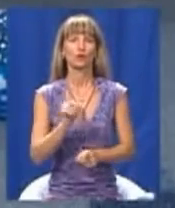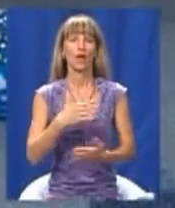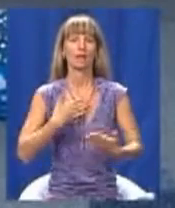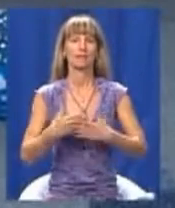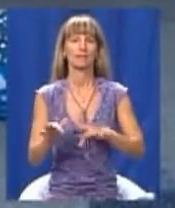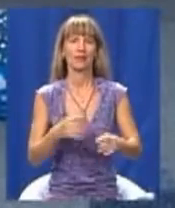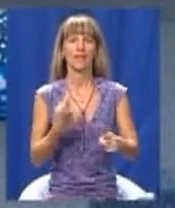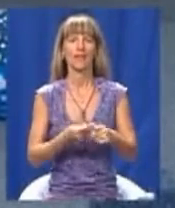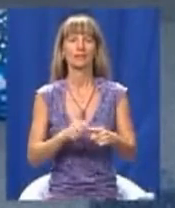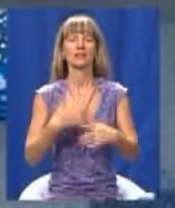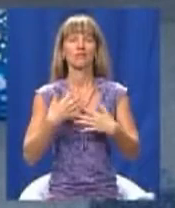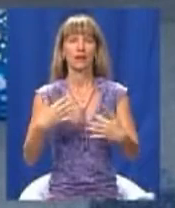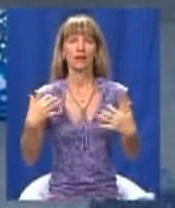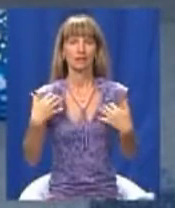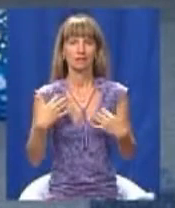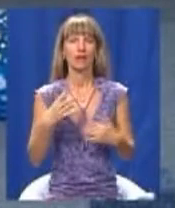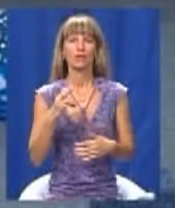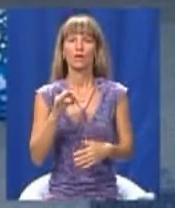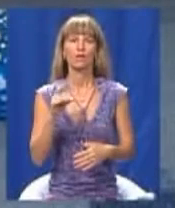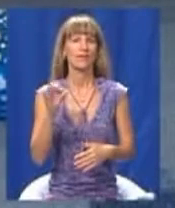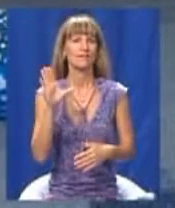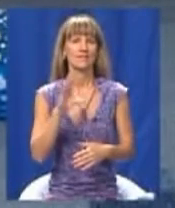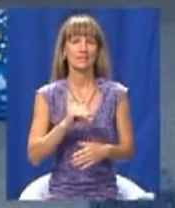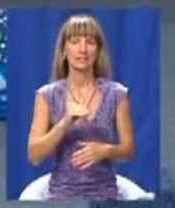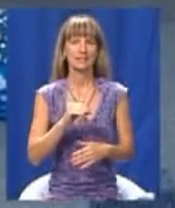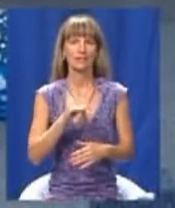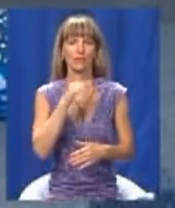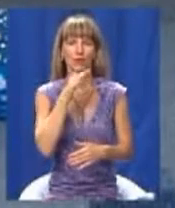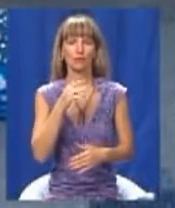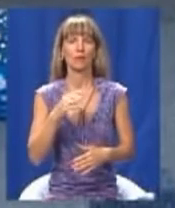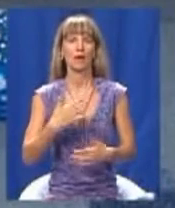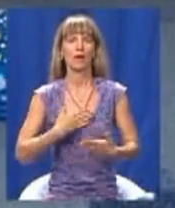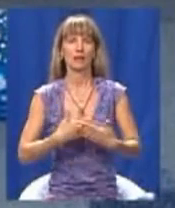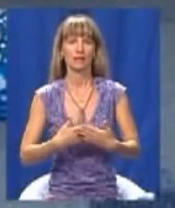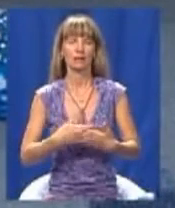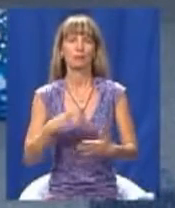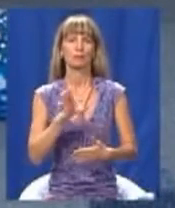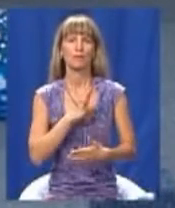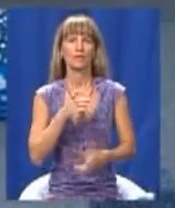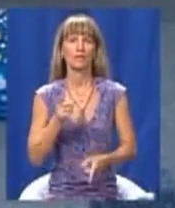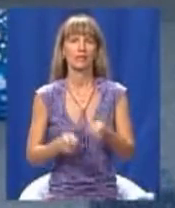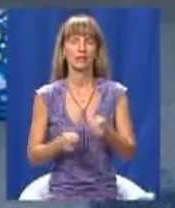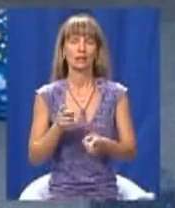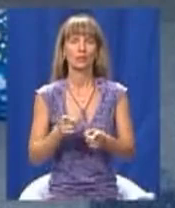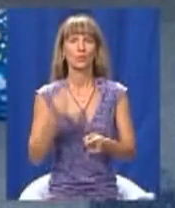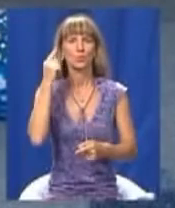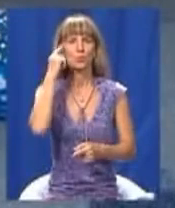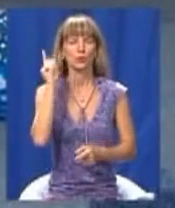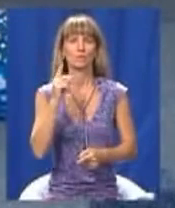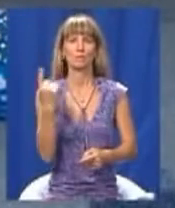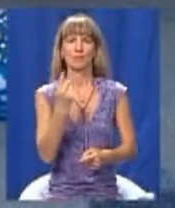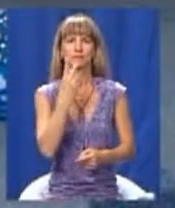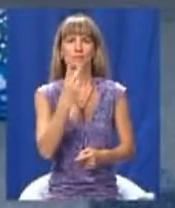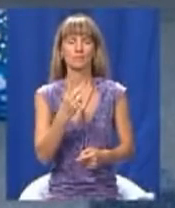рухається, то тварини. Однак тварини не завжди ведуть активний спосіб життя і можуть навіть інколи, знаєте, так здаватися на перший погляд,